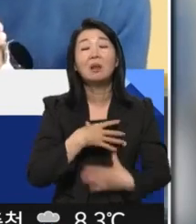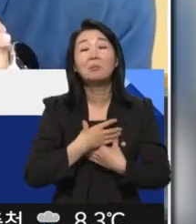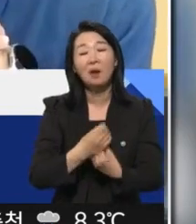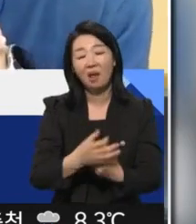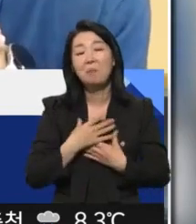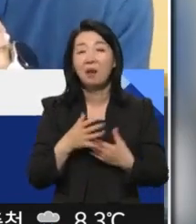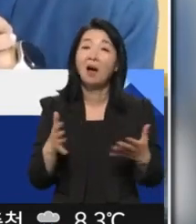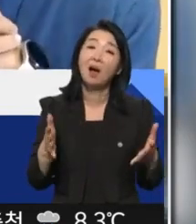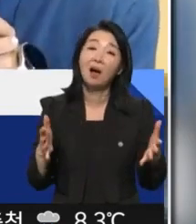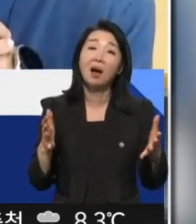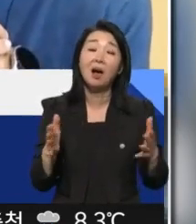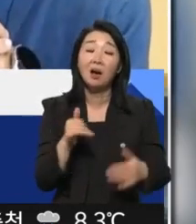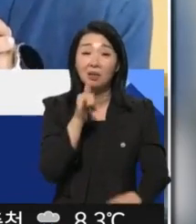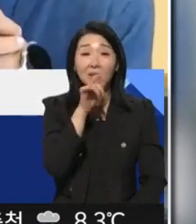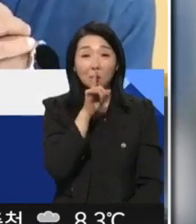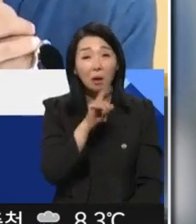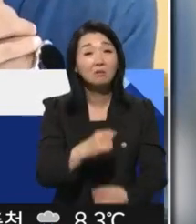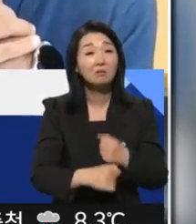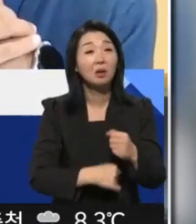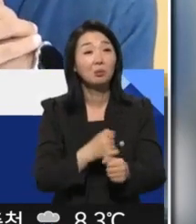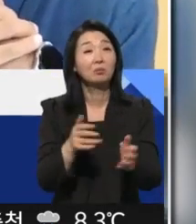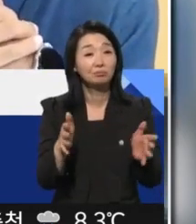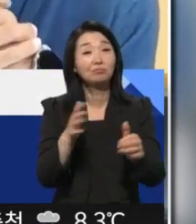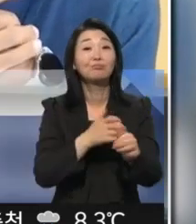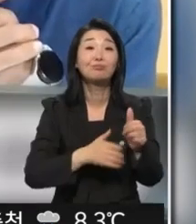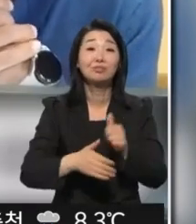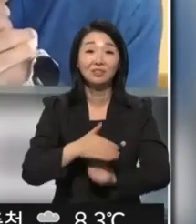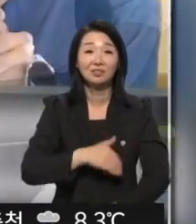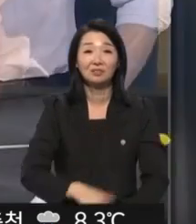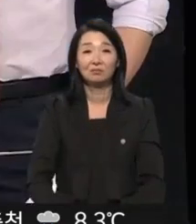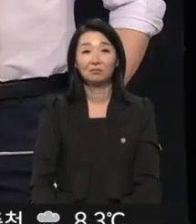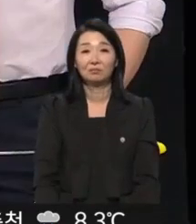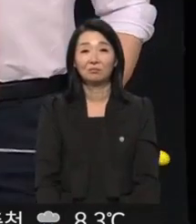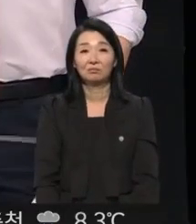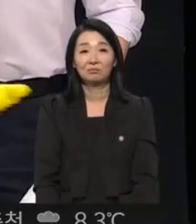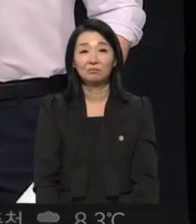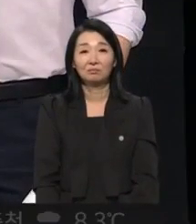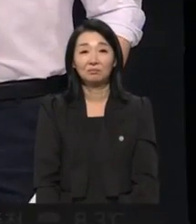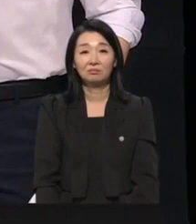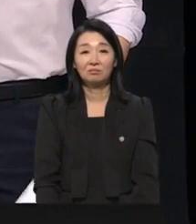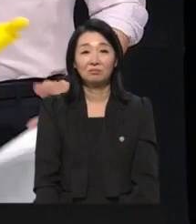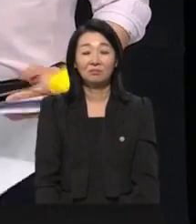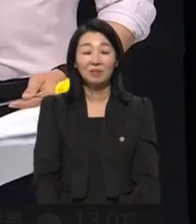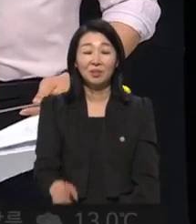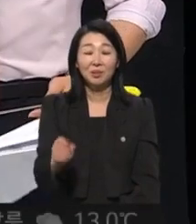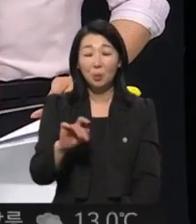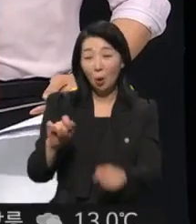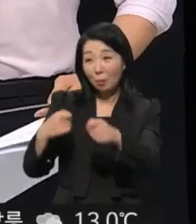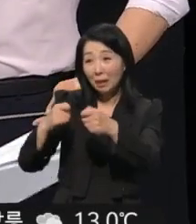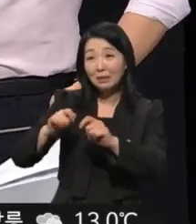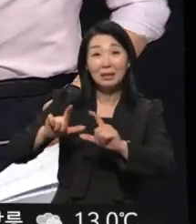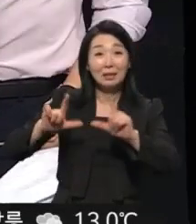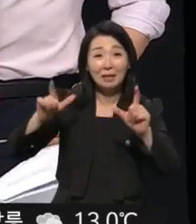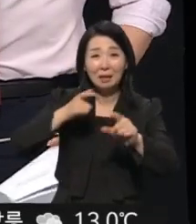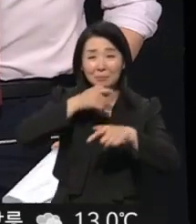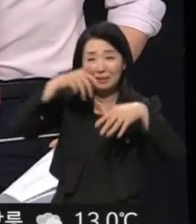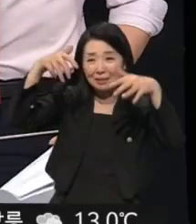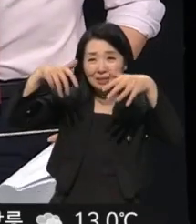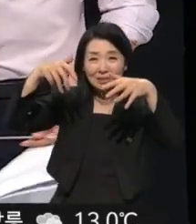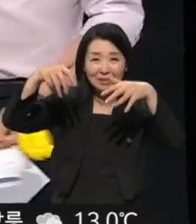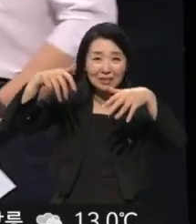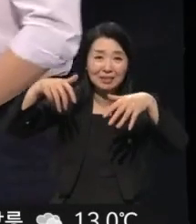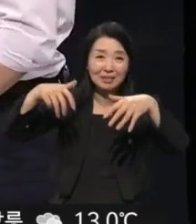편안하게 그 자유롭게 얘기하는 그런 분위기였어요. 여기에 만찬 당일에 비까지